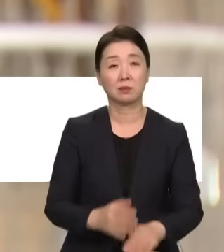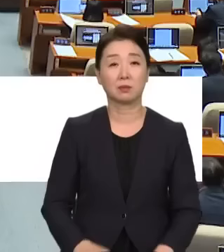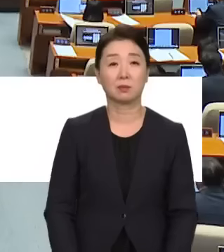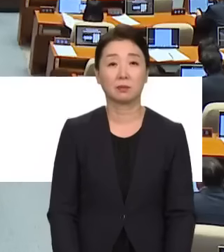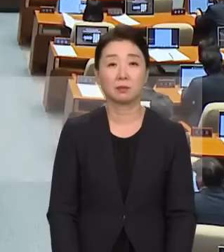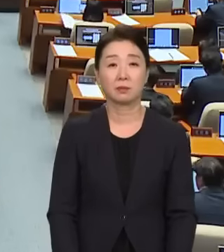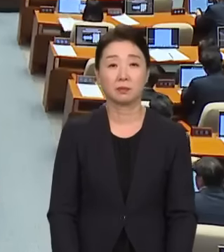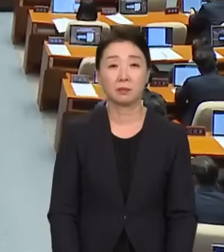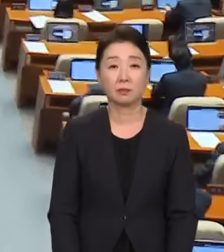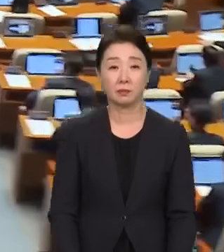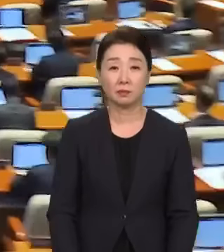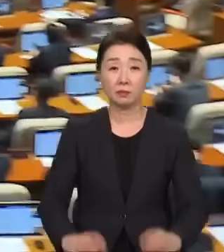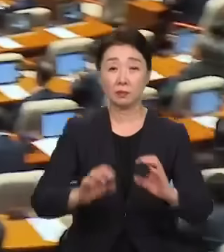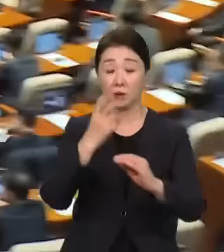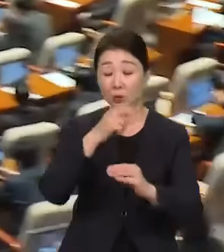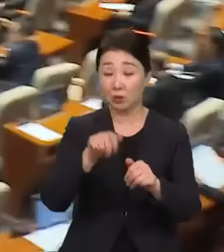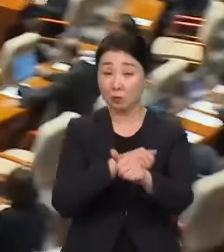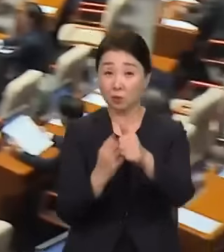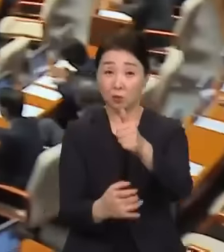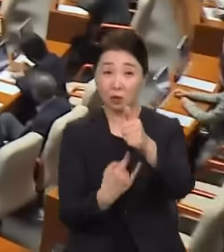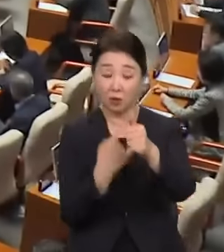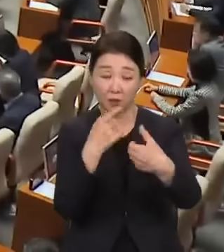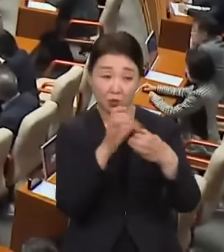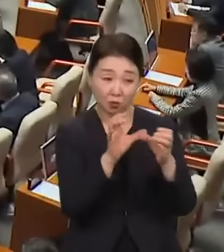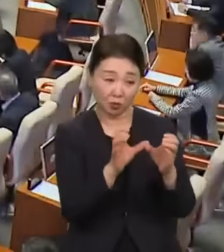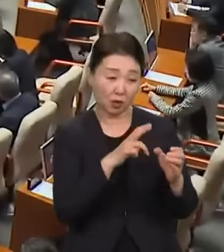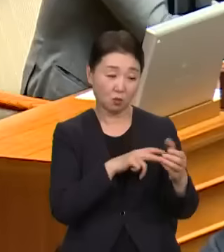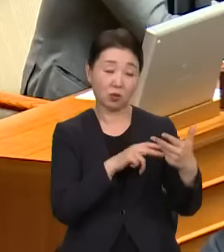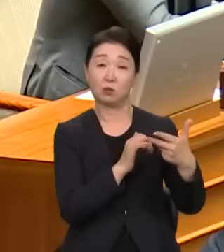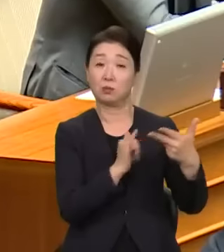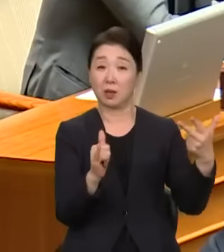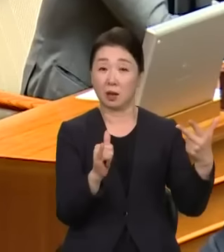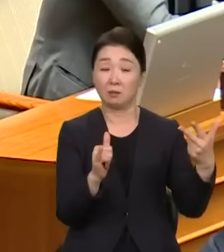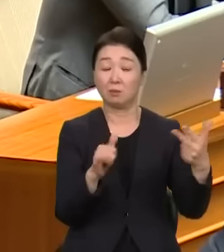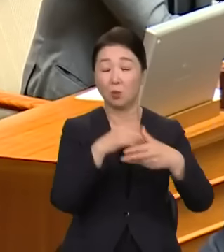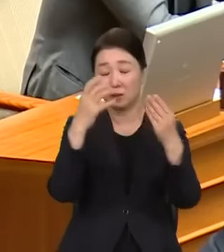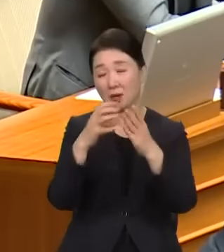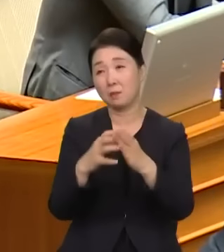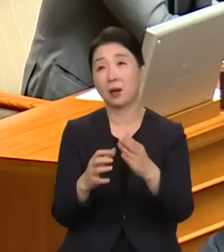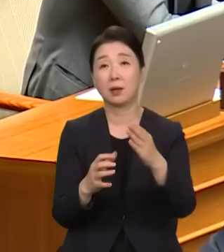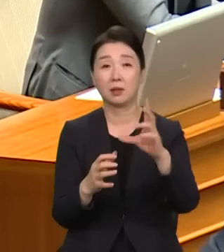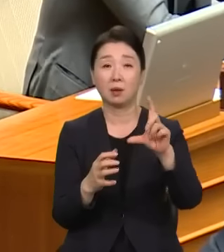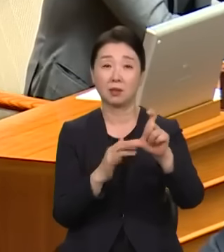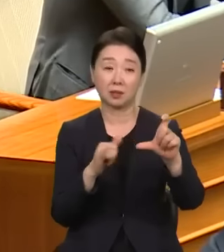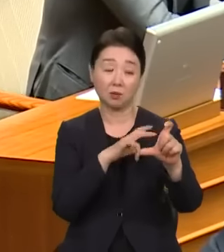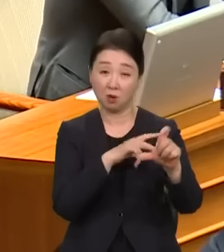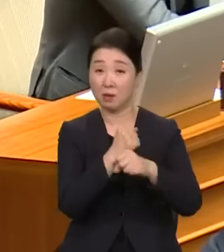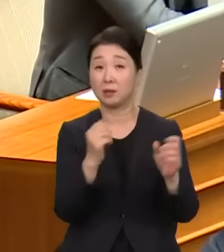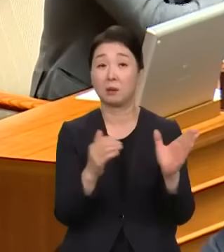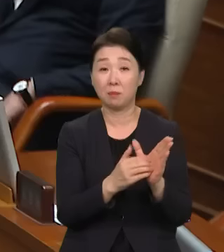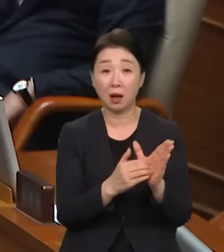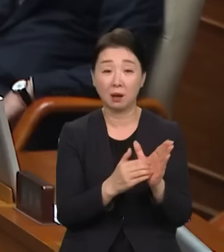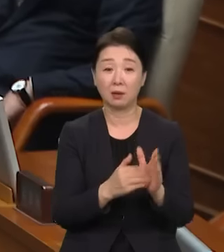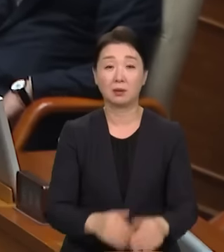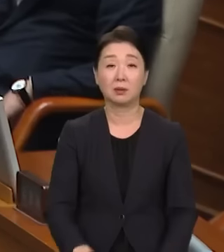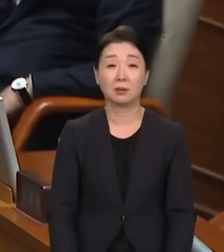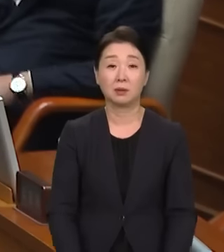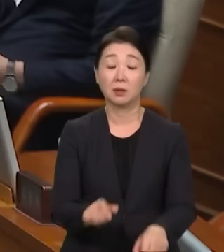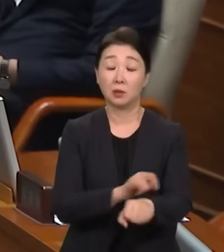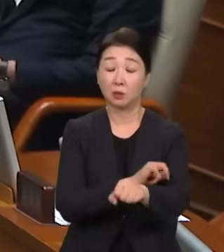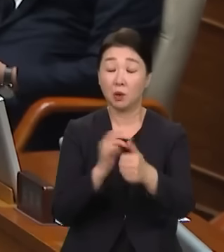걱정스럽고요. 국정조사 특위는 민주당 의원 7명 등 총 15명의 위원으로 구성되며 특위 법안은